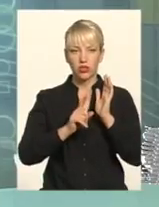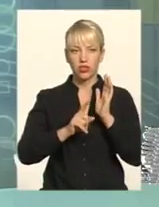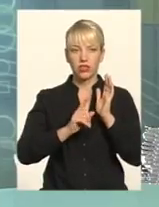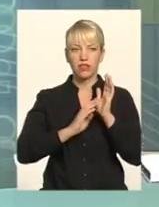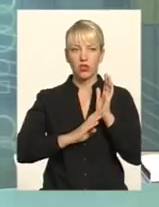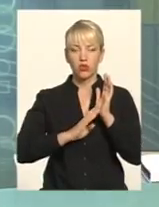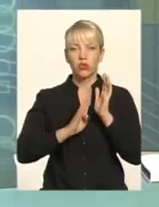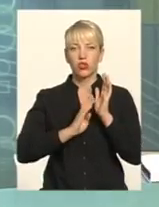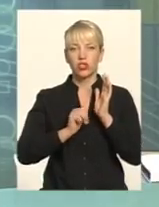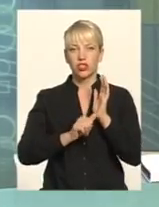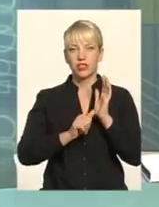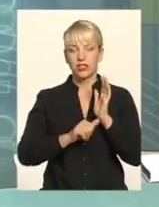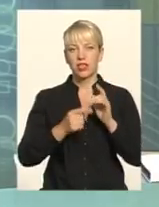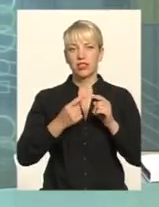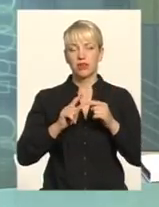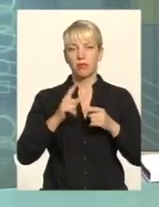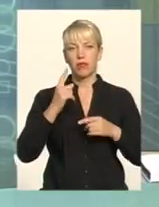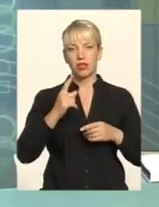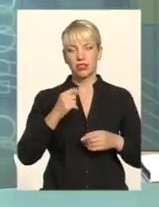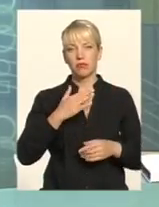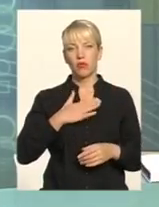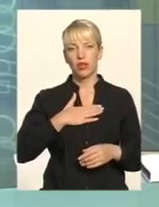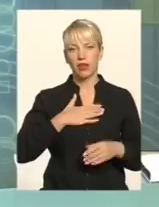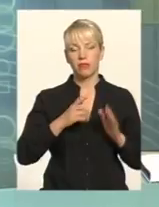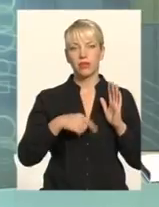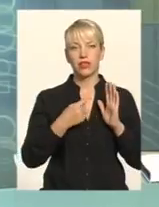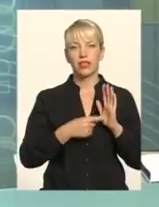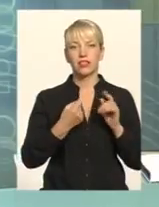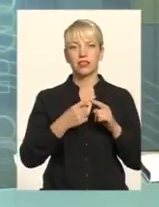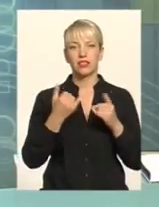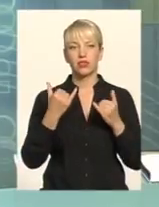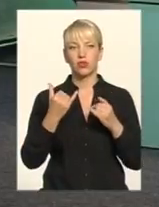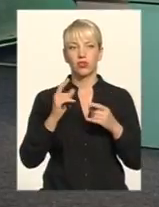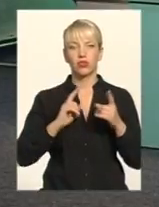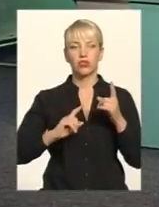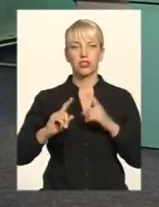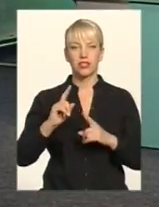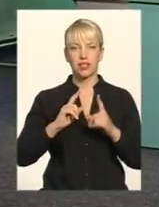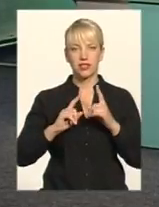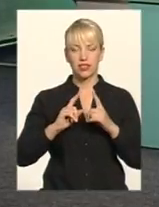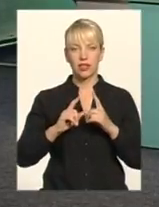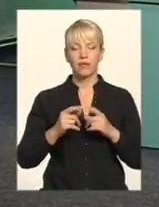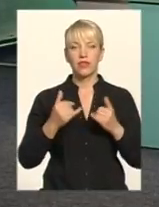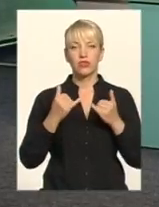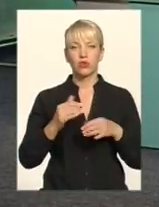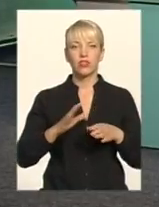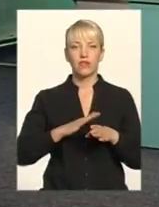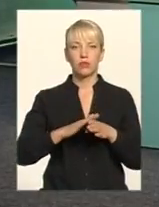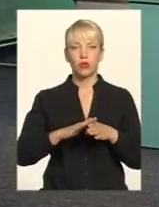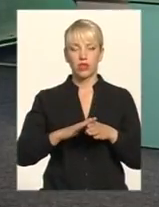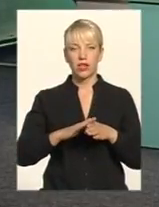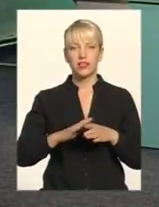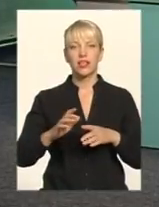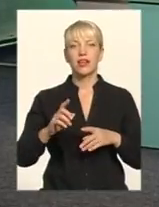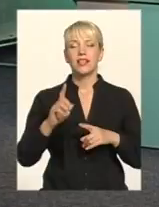перше моє запитання, привід для нашої розмови, все-таки це сьогоднішня сесія. Сьогодні відбулася чергова сесія